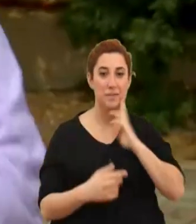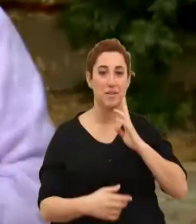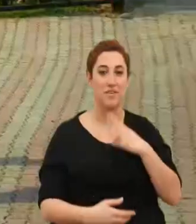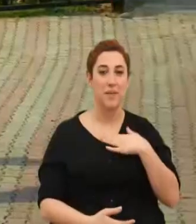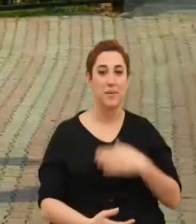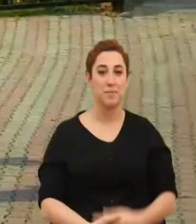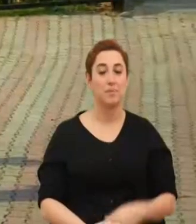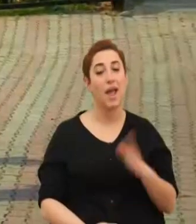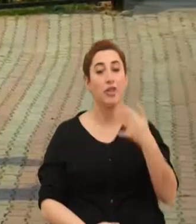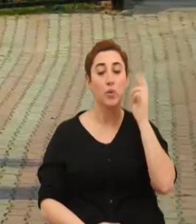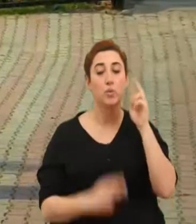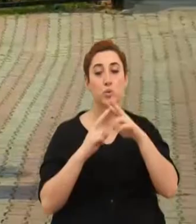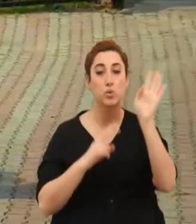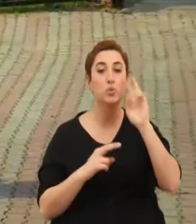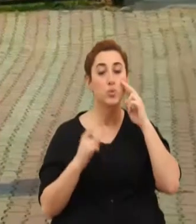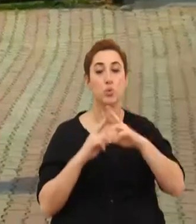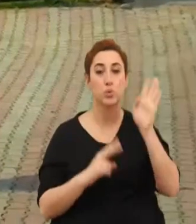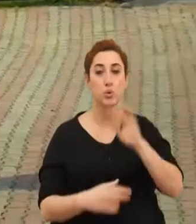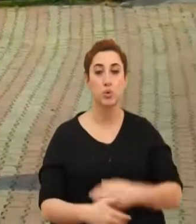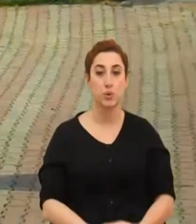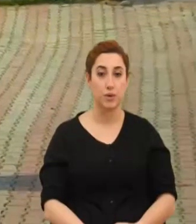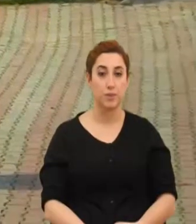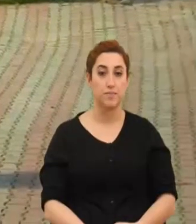efendim. Hadi görüşürüz. Görüşürüz.